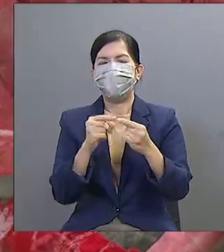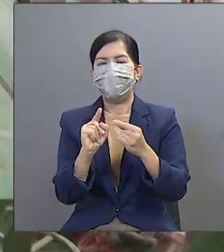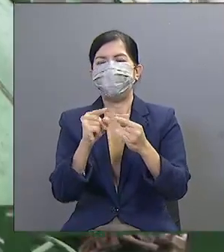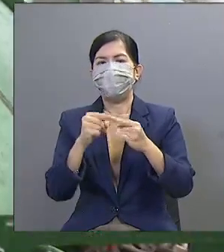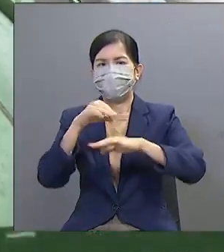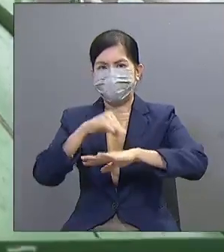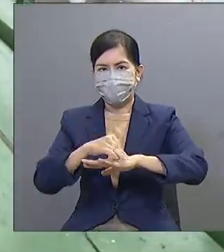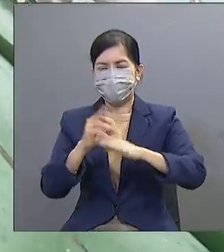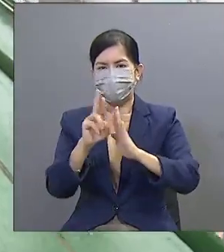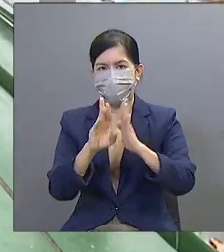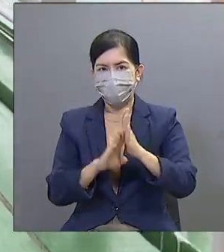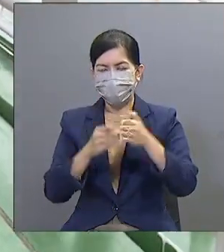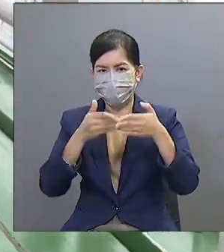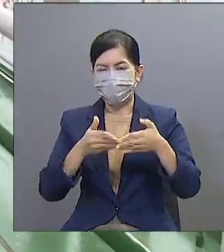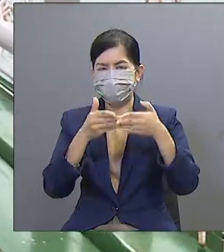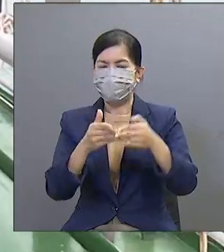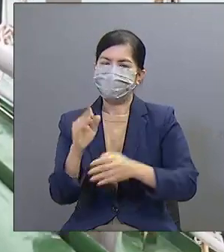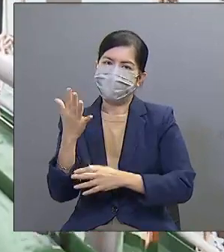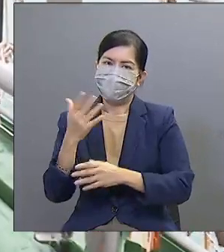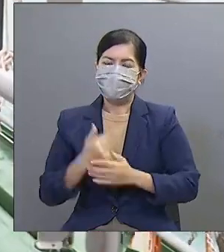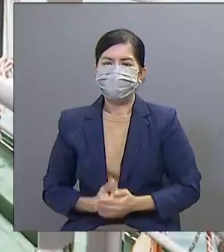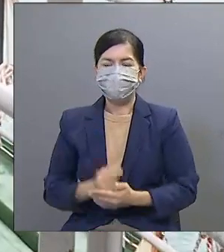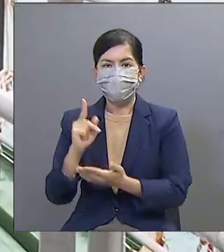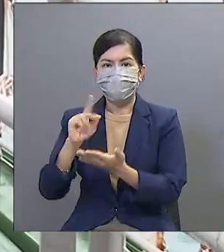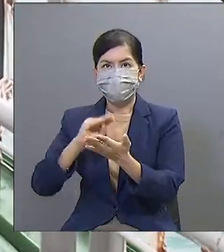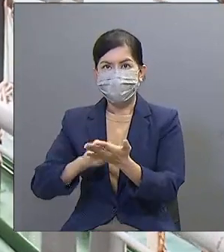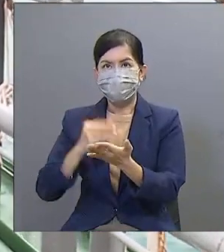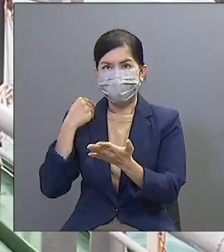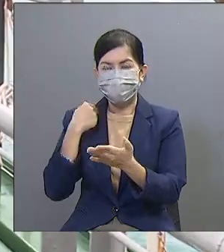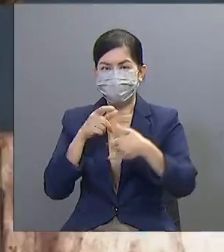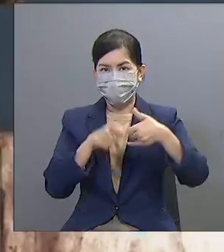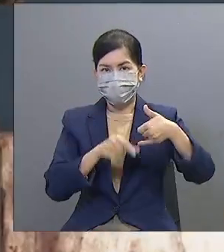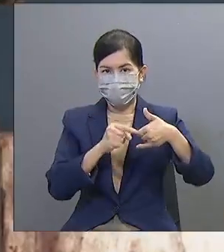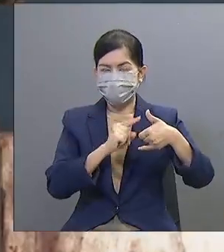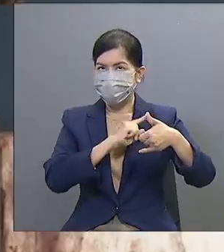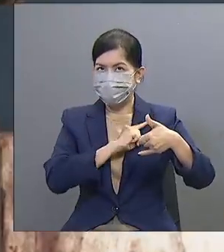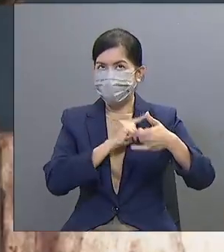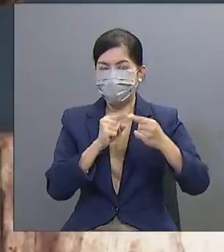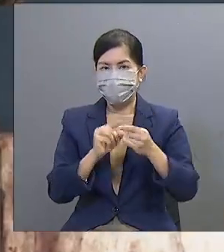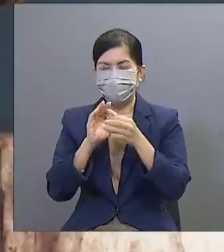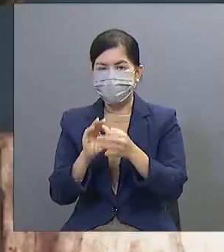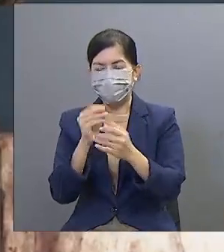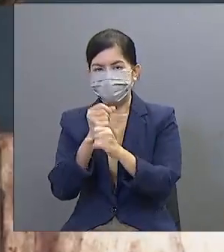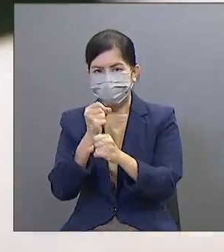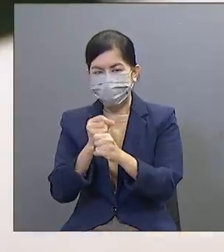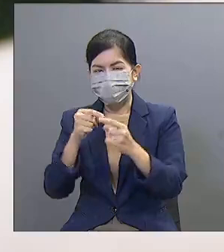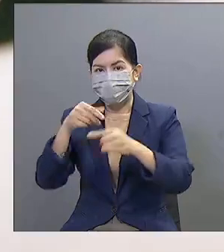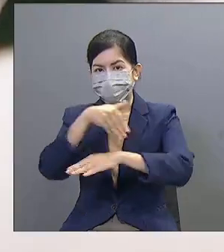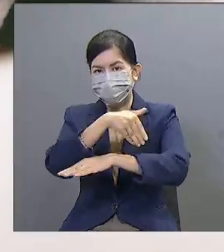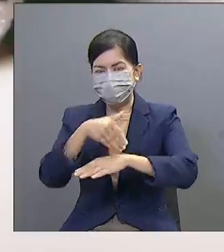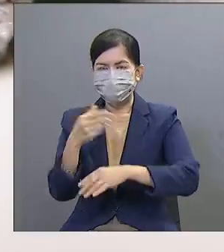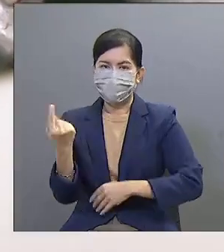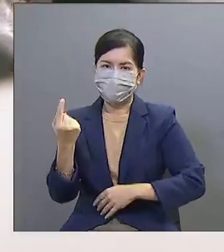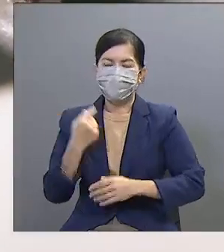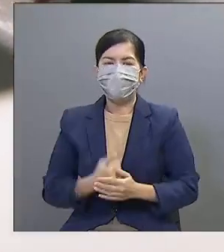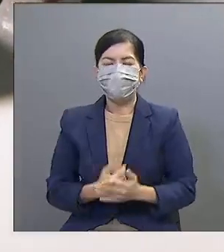ประมงข้อมูลที่ได้ทั้งหมดจะได้จากรายงานของผู้ควบคุมเรือและจากการทำบัญชีของผู้ควบคุมเรือเท่านั้นทำให้ไม่ส